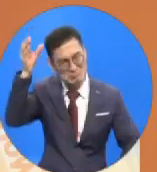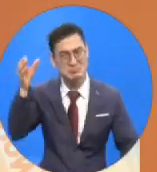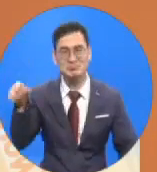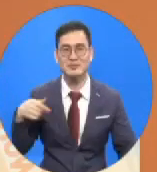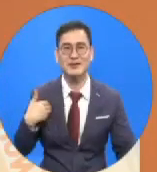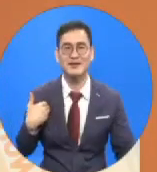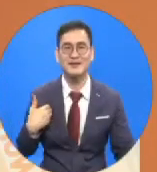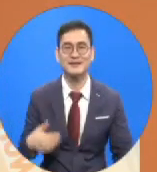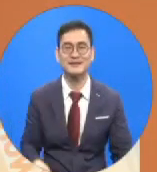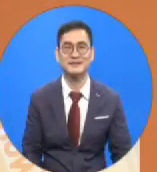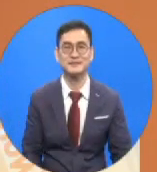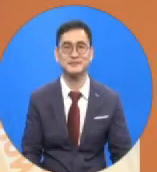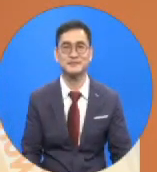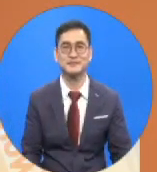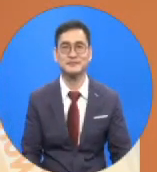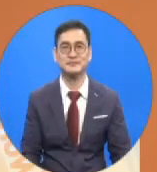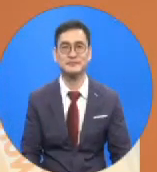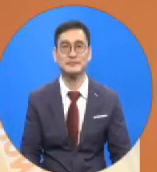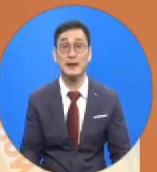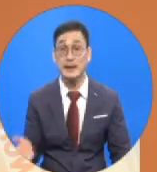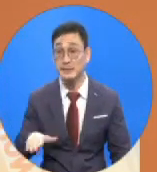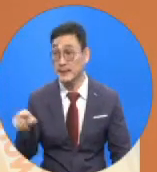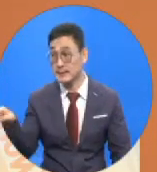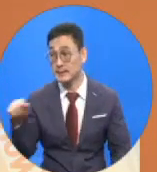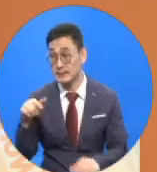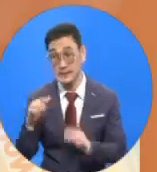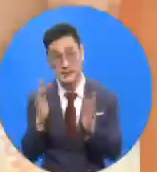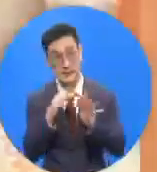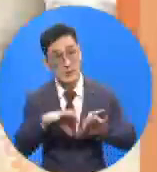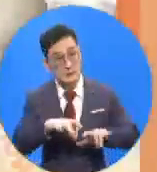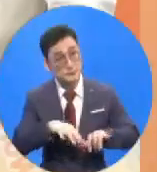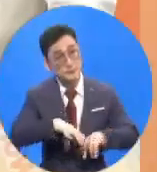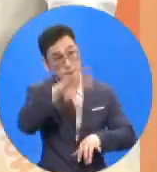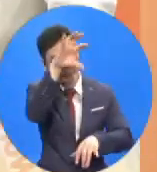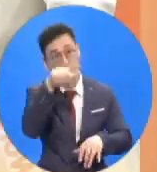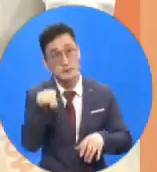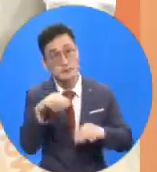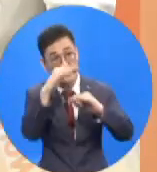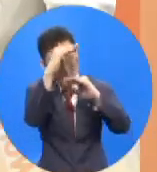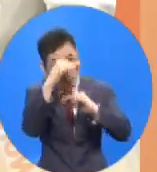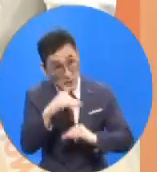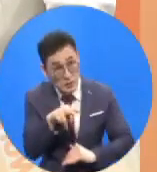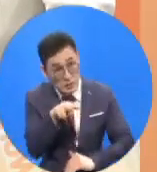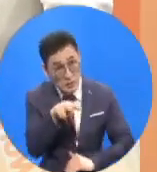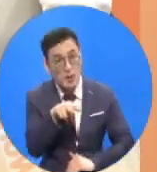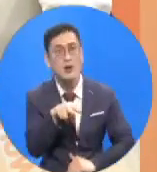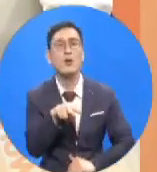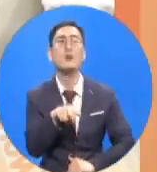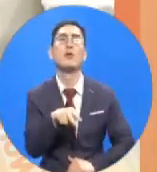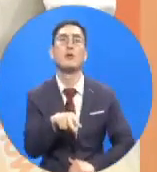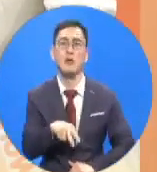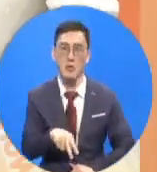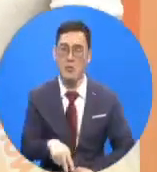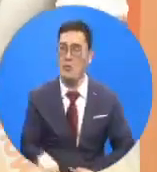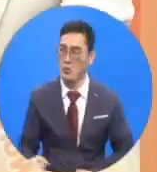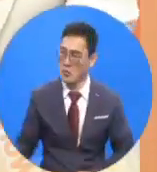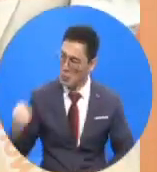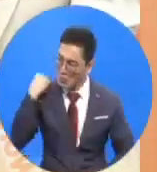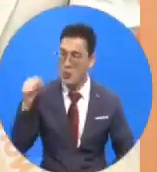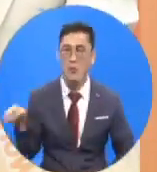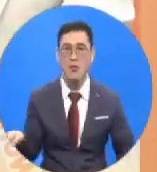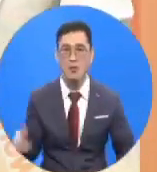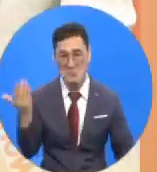여러 가지 측면에 있어서는 굉장히 어 많은 능력을 갖고 있는 실력파 아 저도 그렇게 봅니다